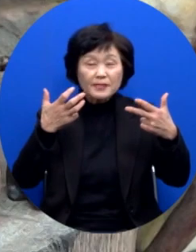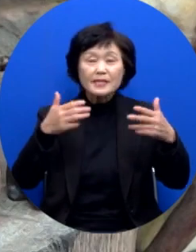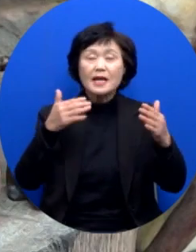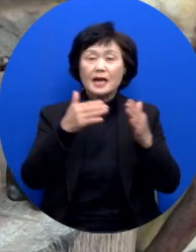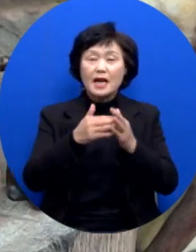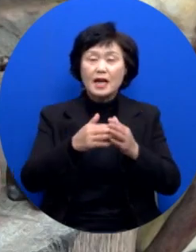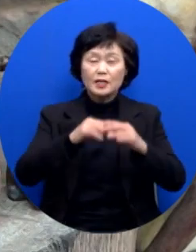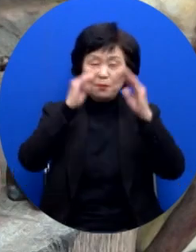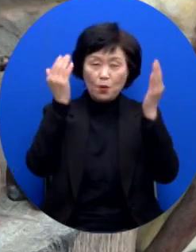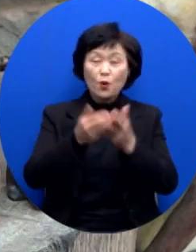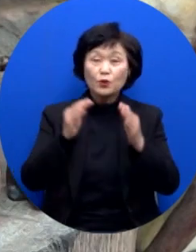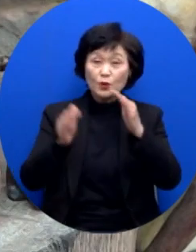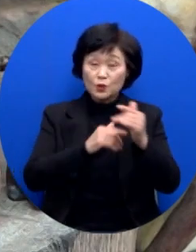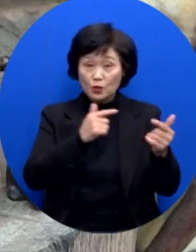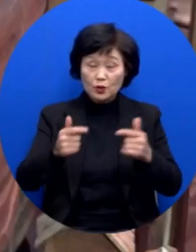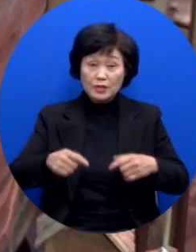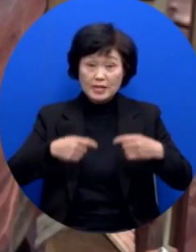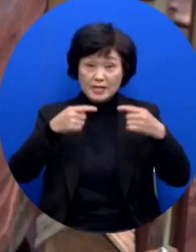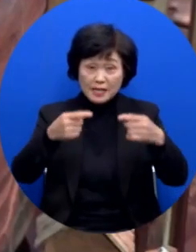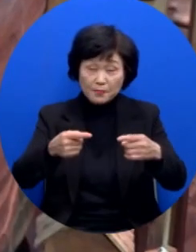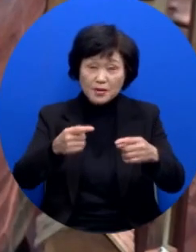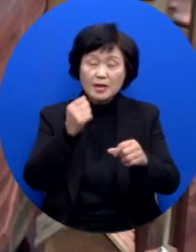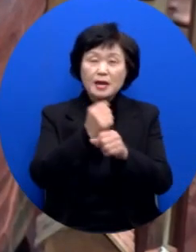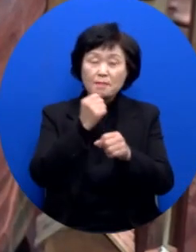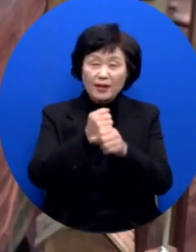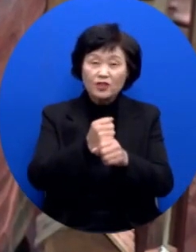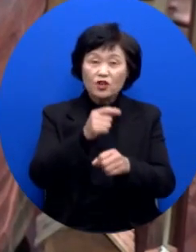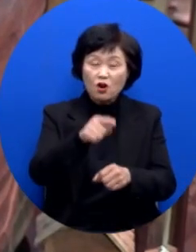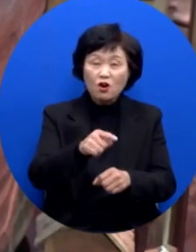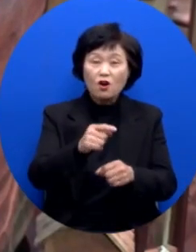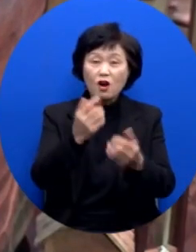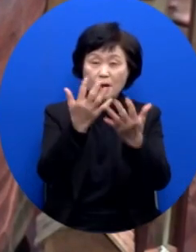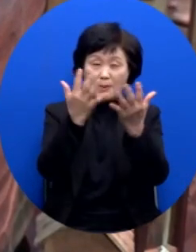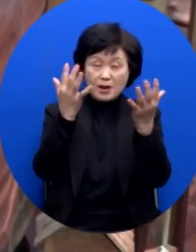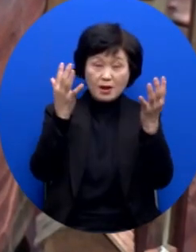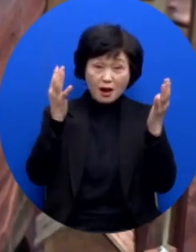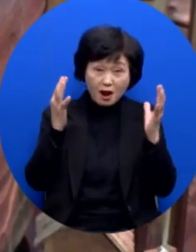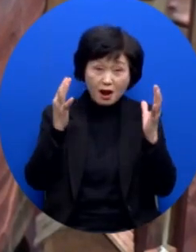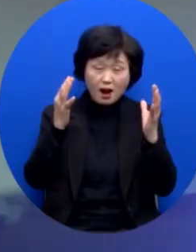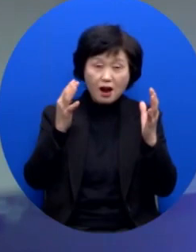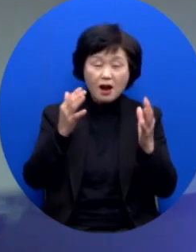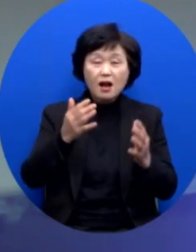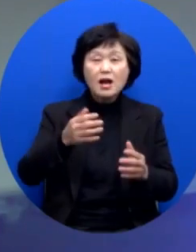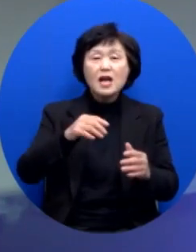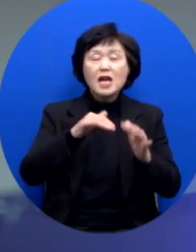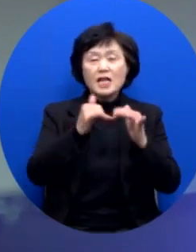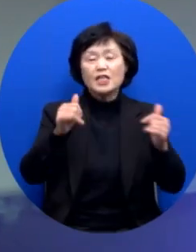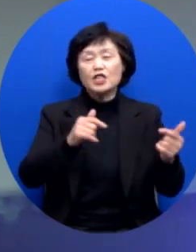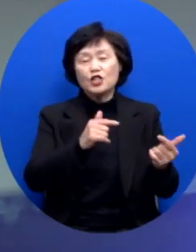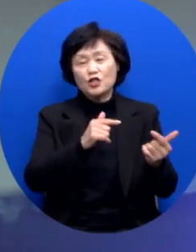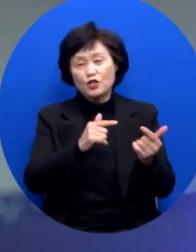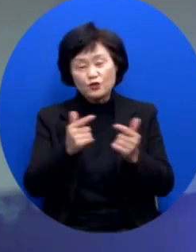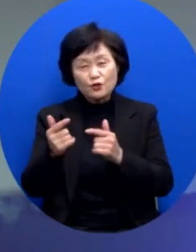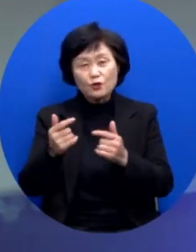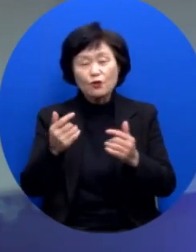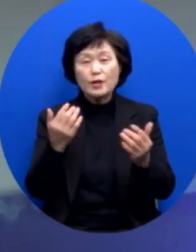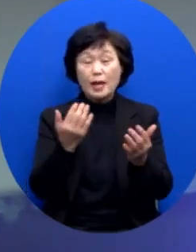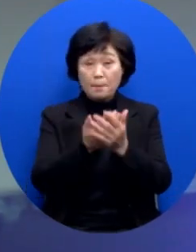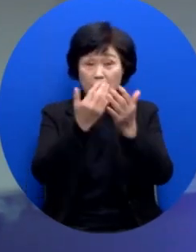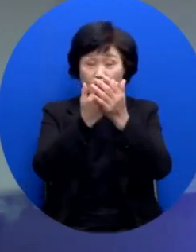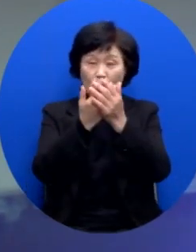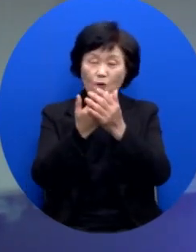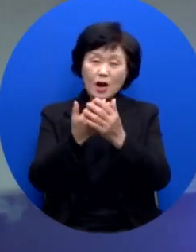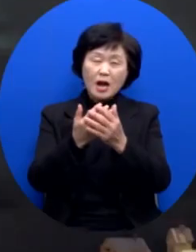교인이 참여한이 작품은 만 명이 넘는 사람 조각과 거대 문명을 통한 인류의 번성과 타락을